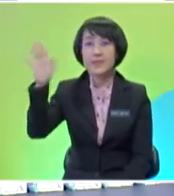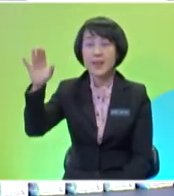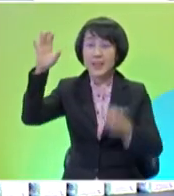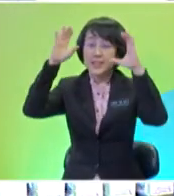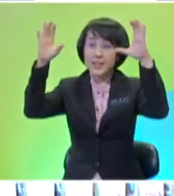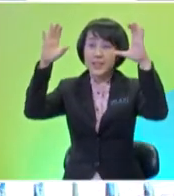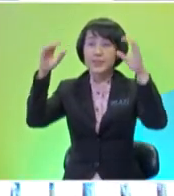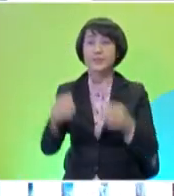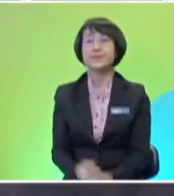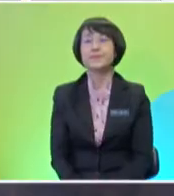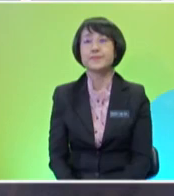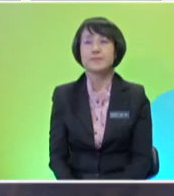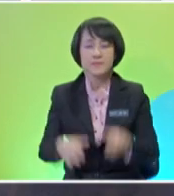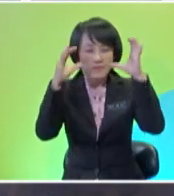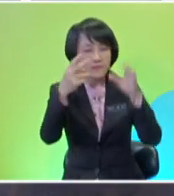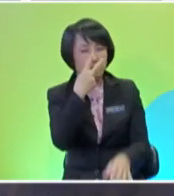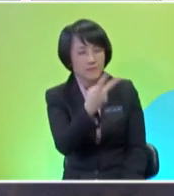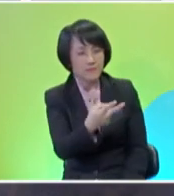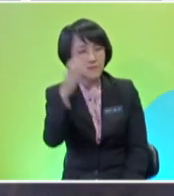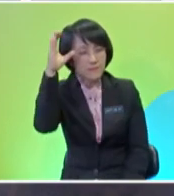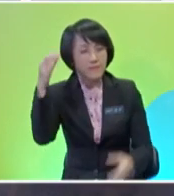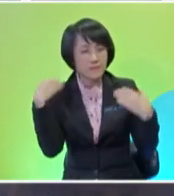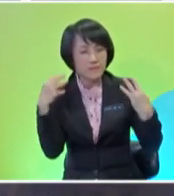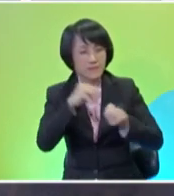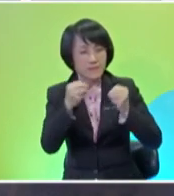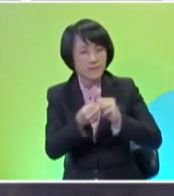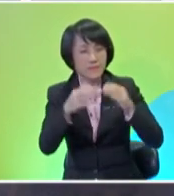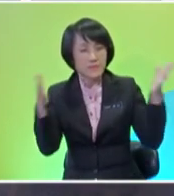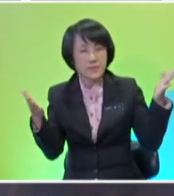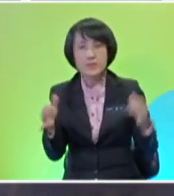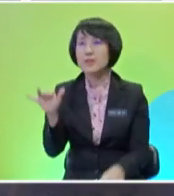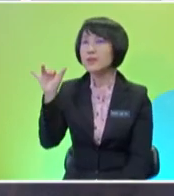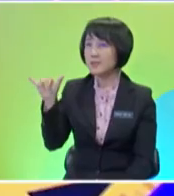yuk besar nih